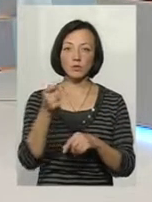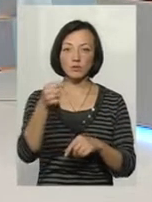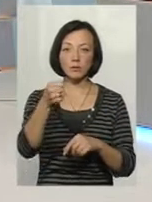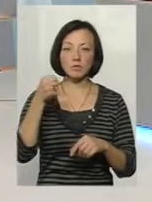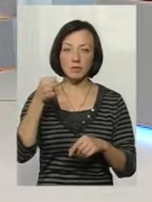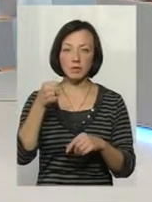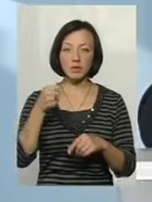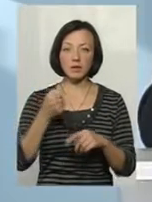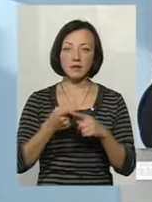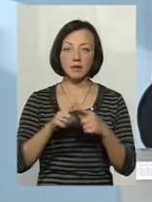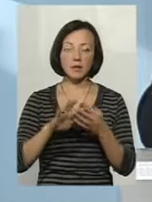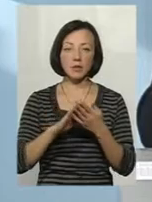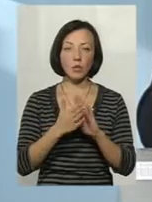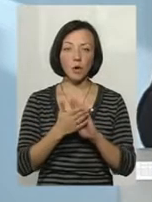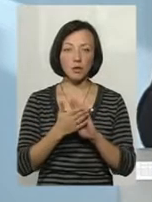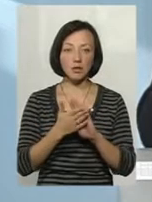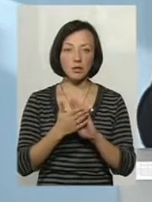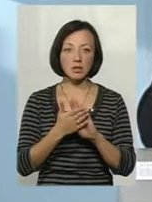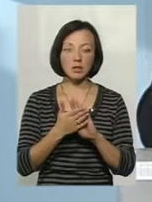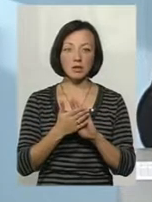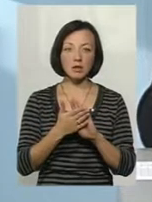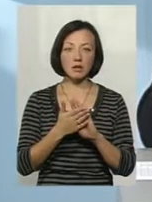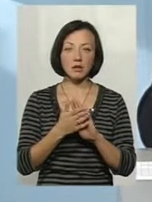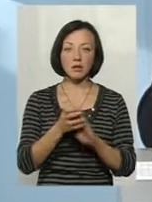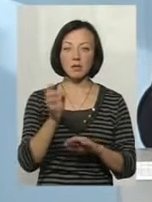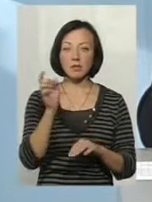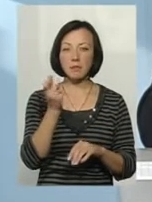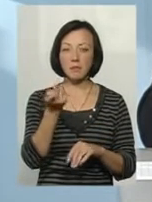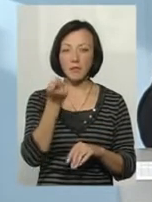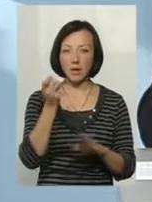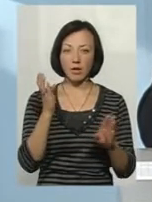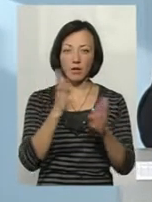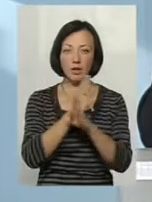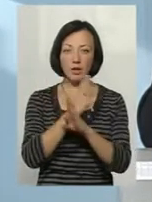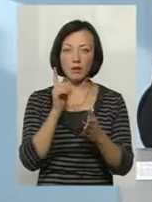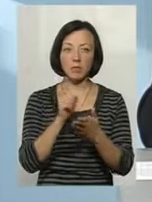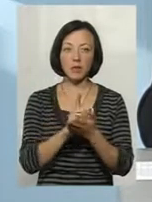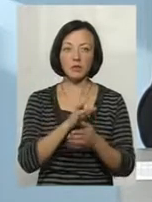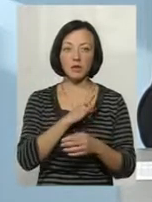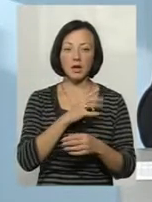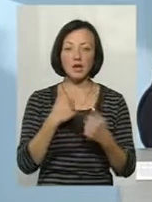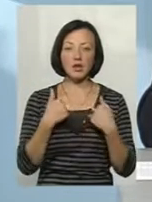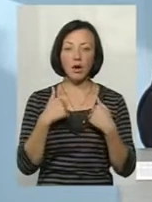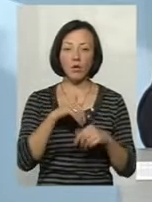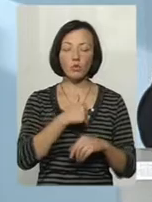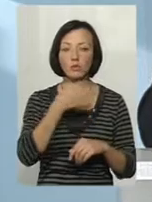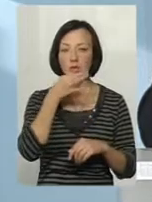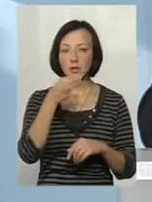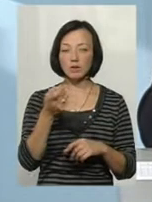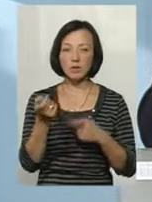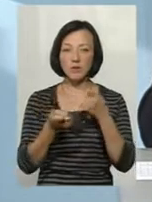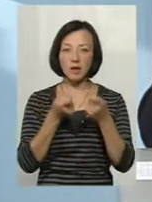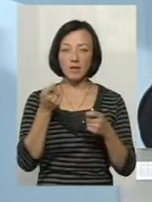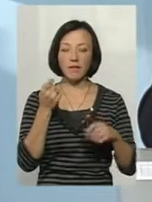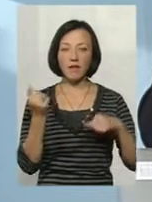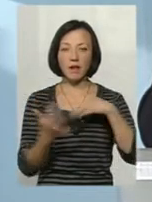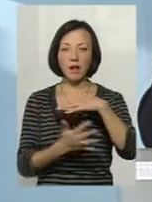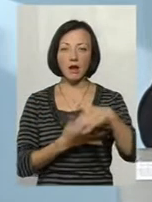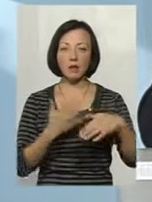в цій ситуації. Для того, хоча б мікровентиляція має бути обов'язково. Знаєте, я хочу сказати, що